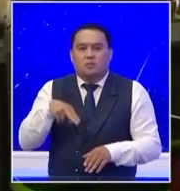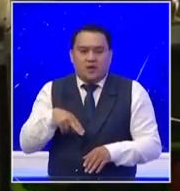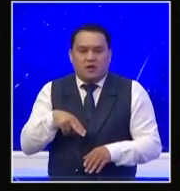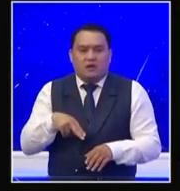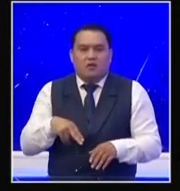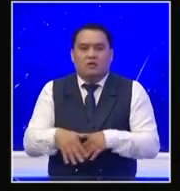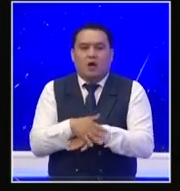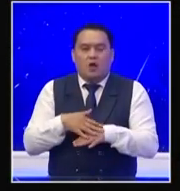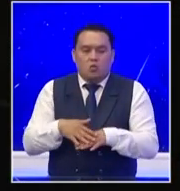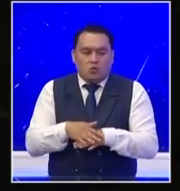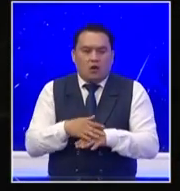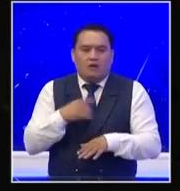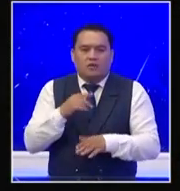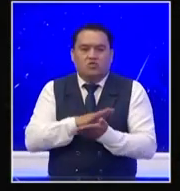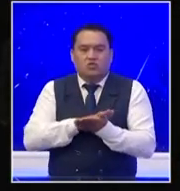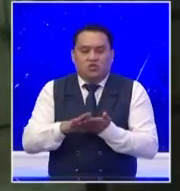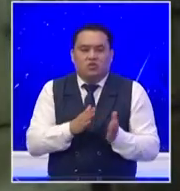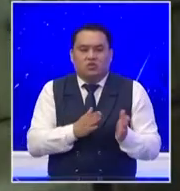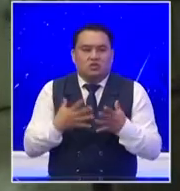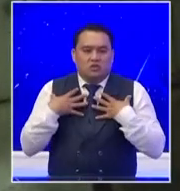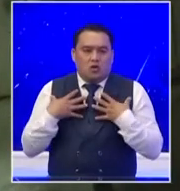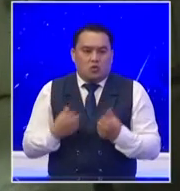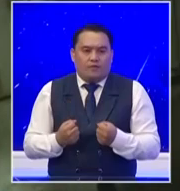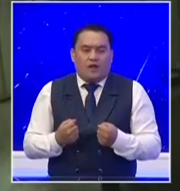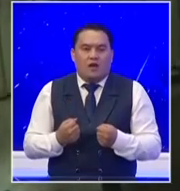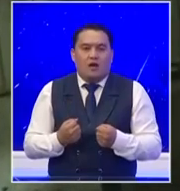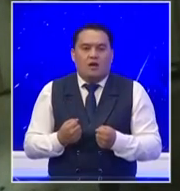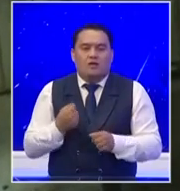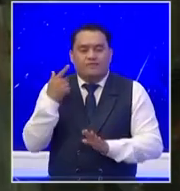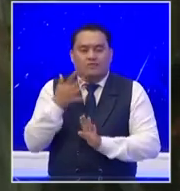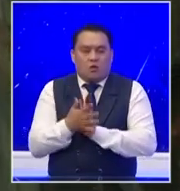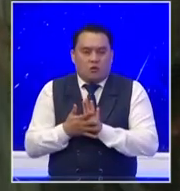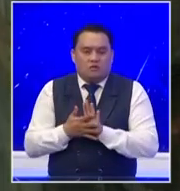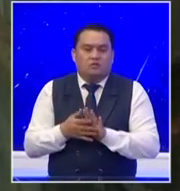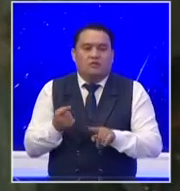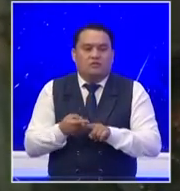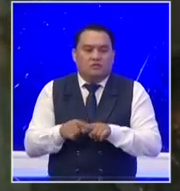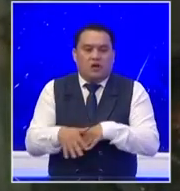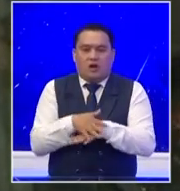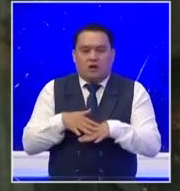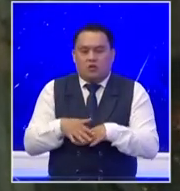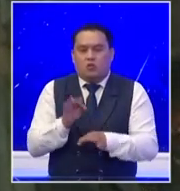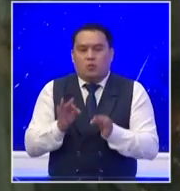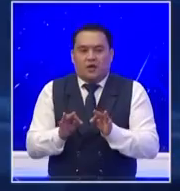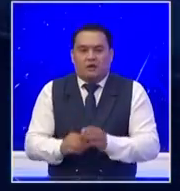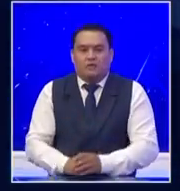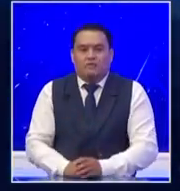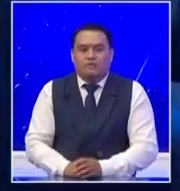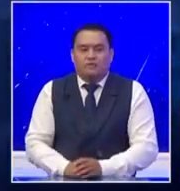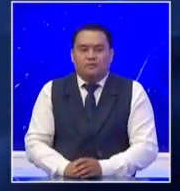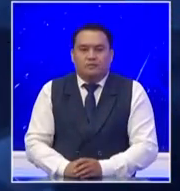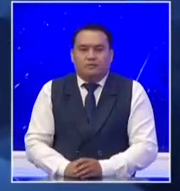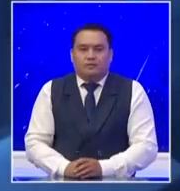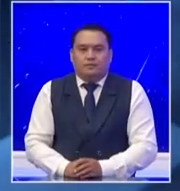Ведь народная мудрость гласит: чистота – залог здоровья. А в это понятие входят все рекомендуемые санитарные нормы.